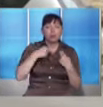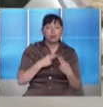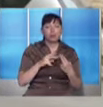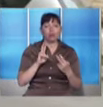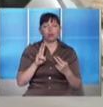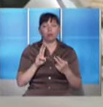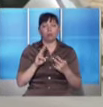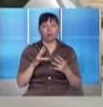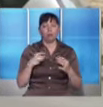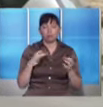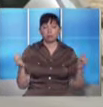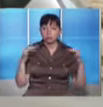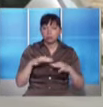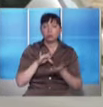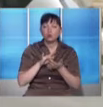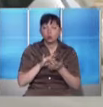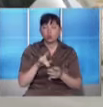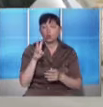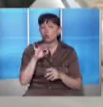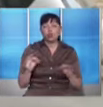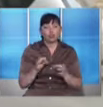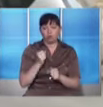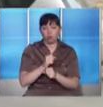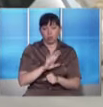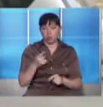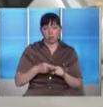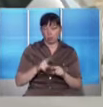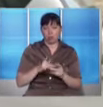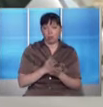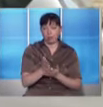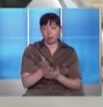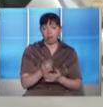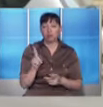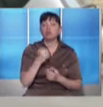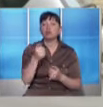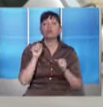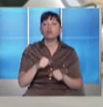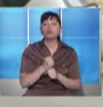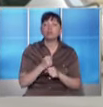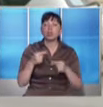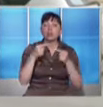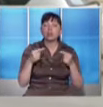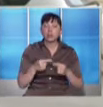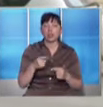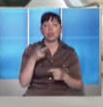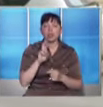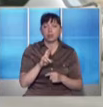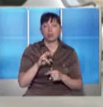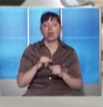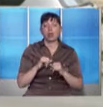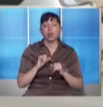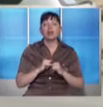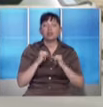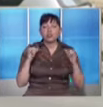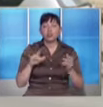pentru dezvoltarea acestei ramuri la noi în Republica Moldova. Ce puteți face concret pentru a aduce turiști